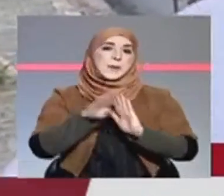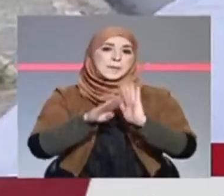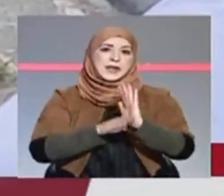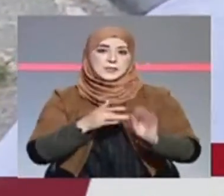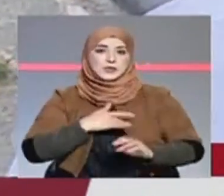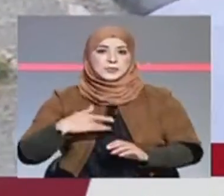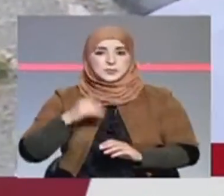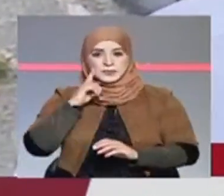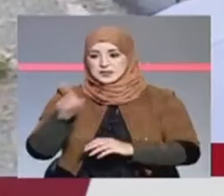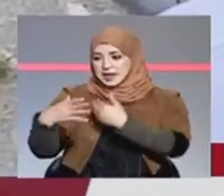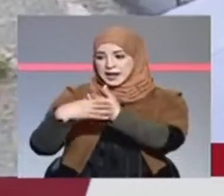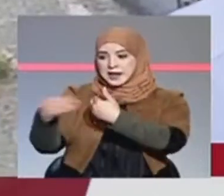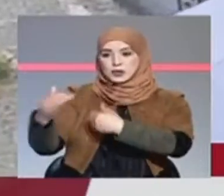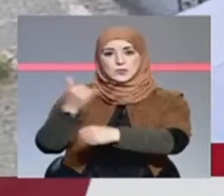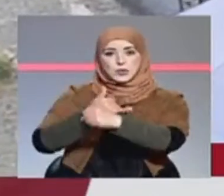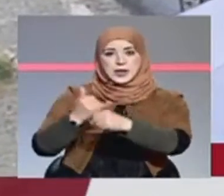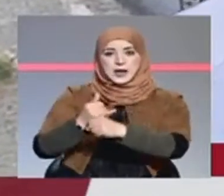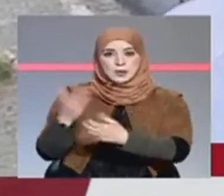القاها